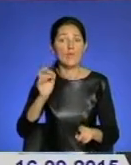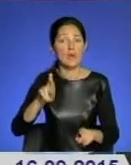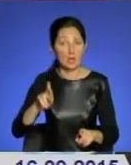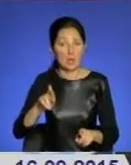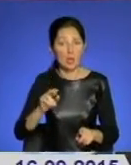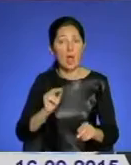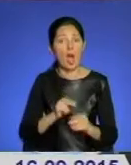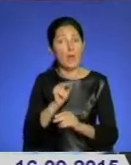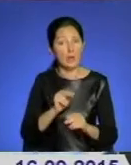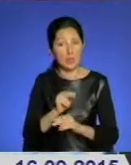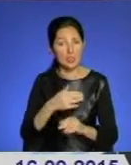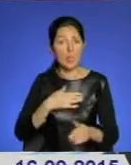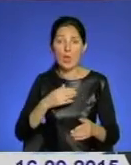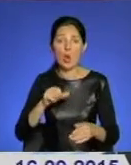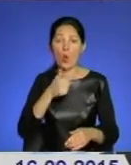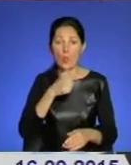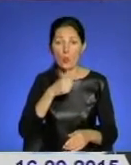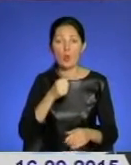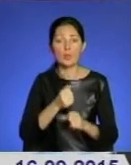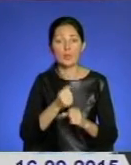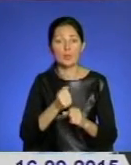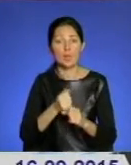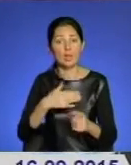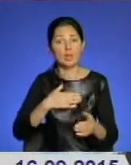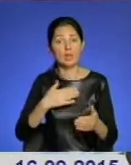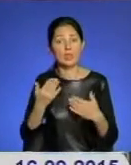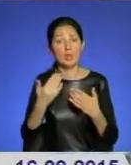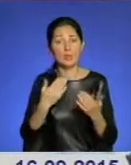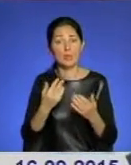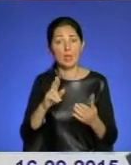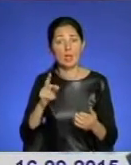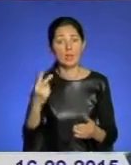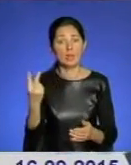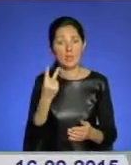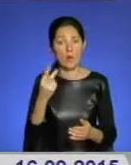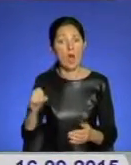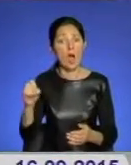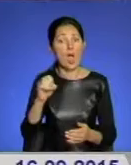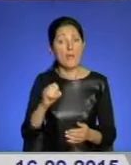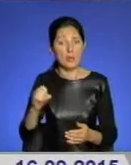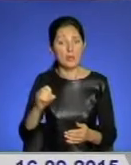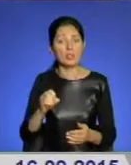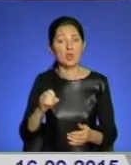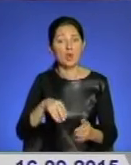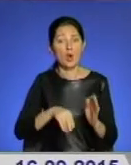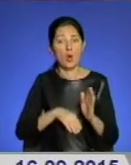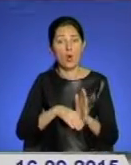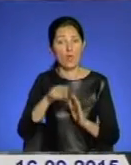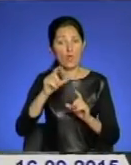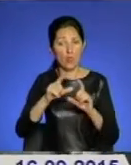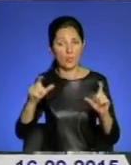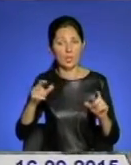мы пытаемся построить наши взаимоотношения именно как два европейских вуза. Безперечно, в норвежців є